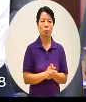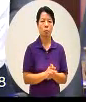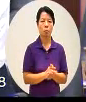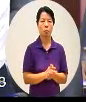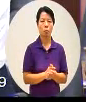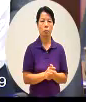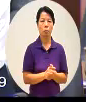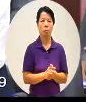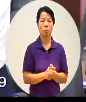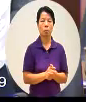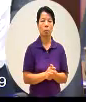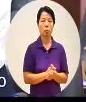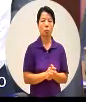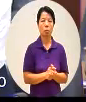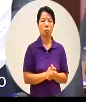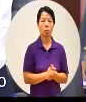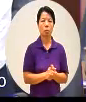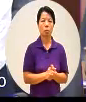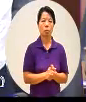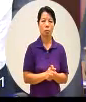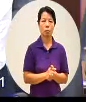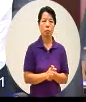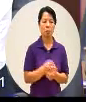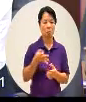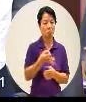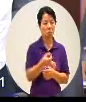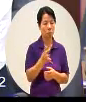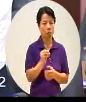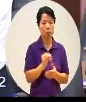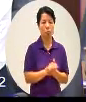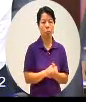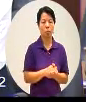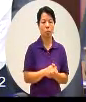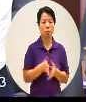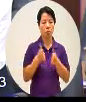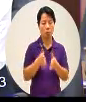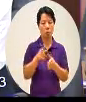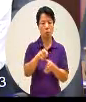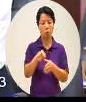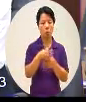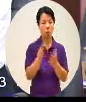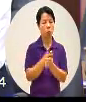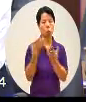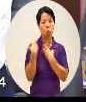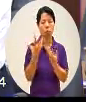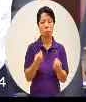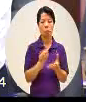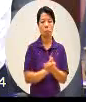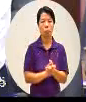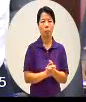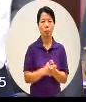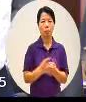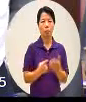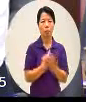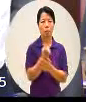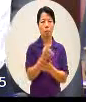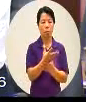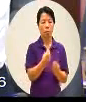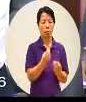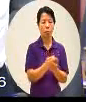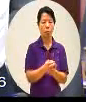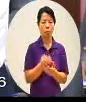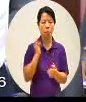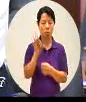你敢不知道？你知道有几位吗？ 对，因为这部分不是我家的，有几职。 你只管无几职，有几职不归你